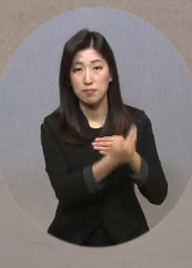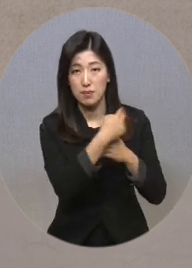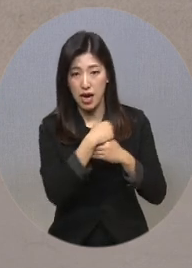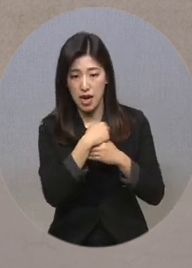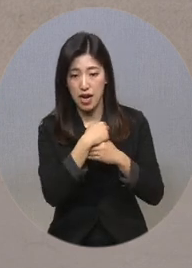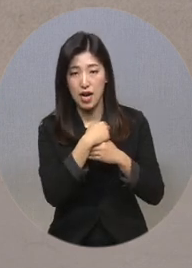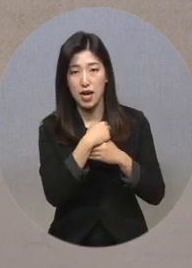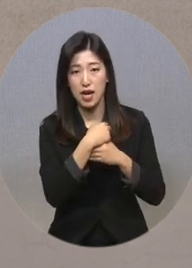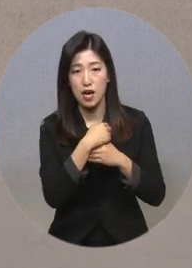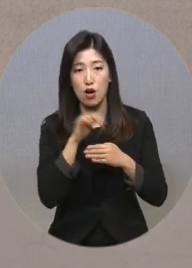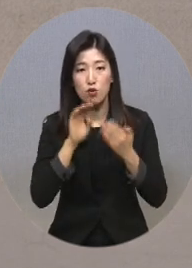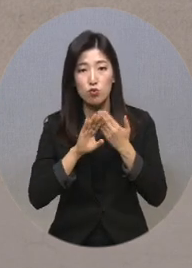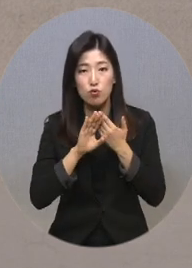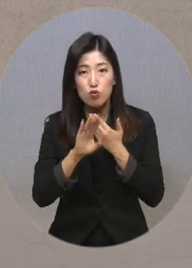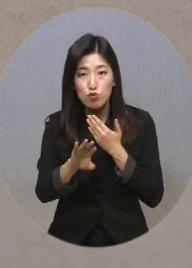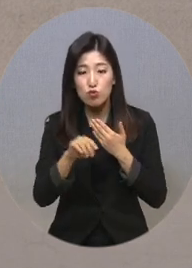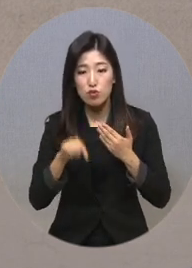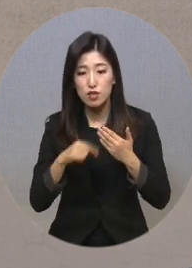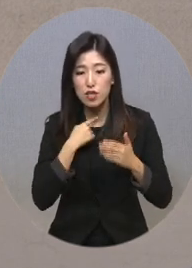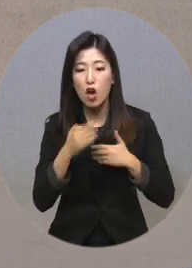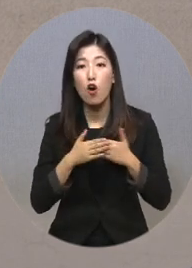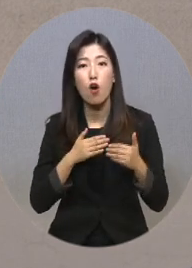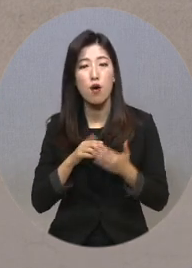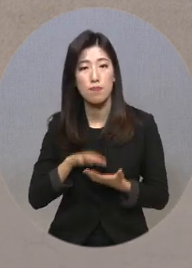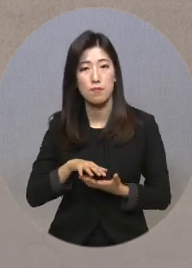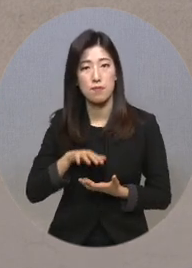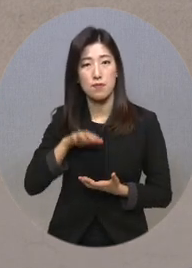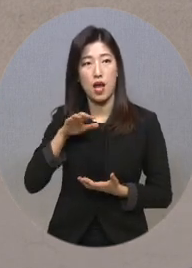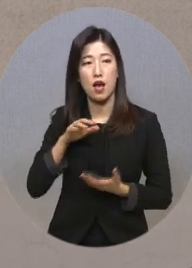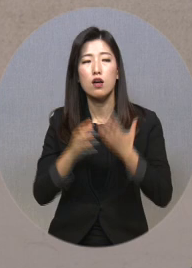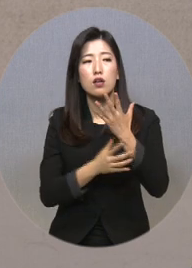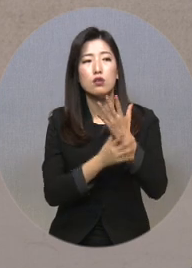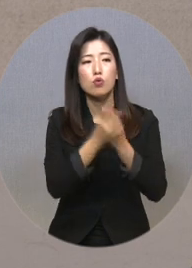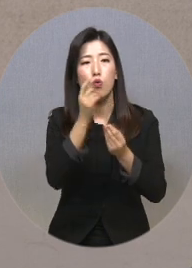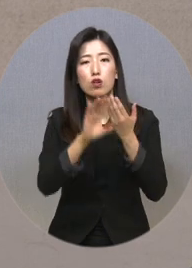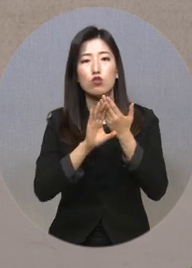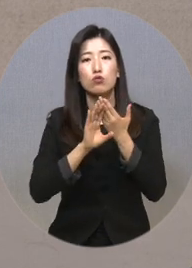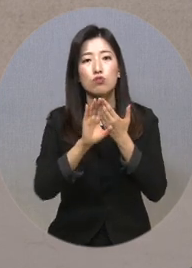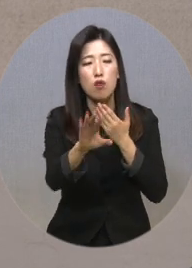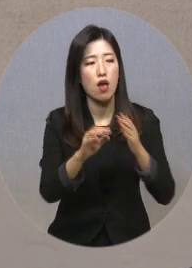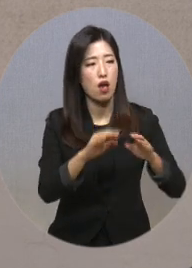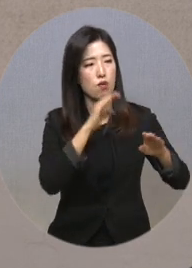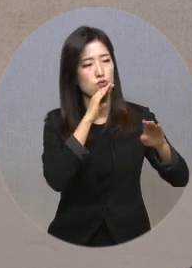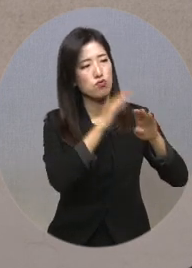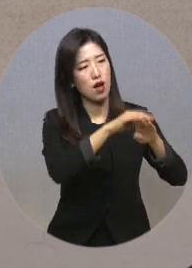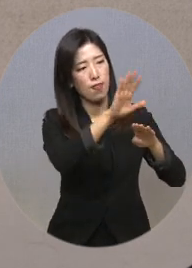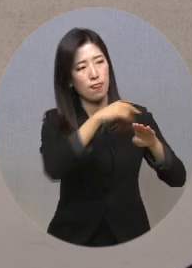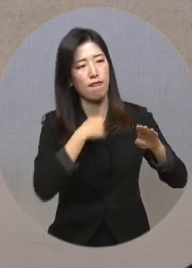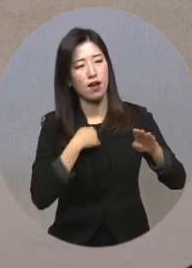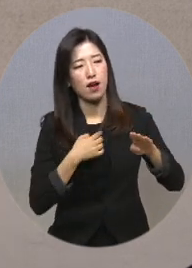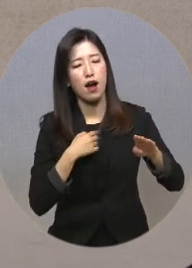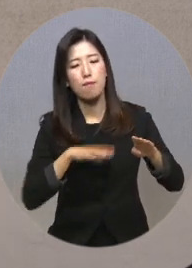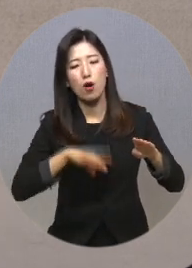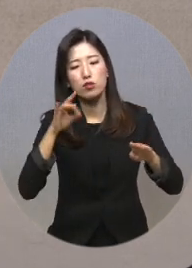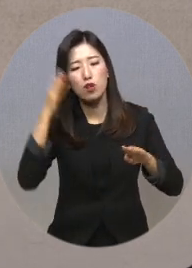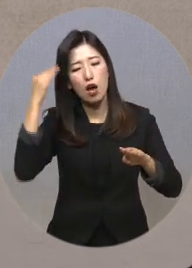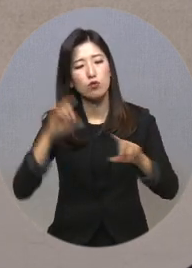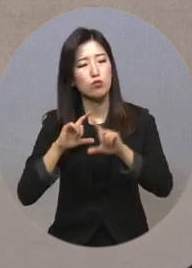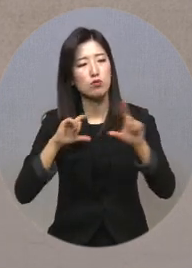바탕으로 통일 후에 북한 전역에 민주주의와 시장경제에